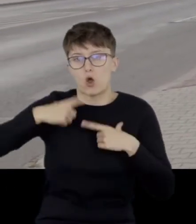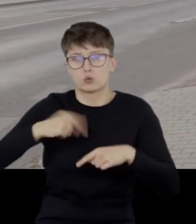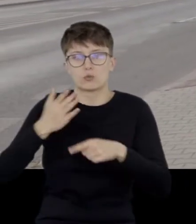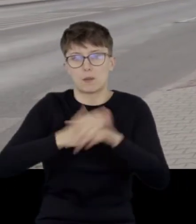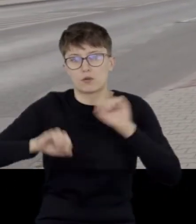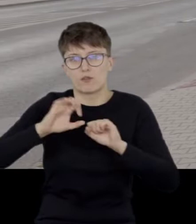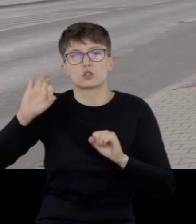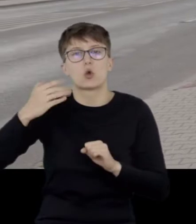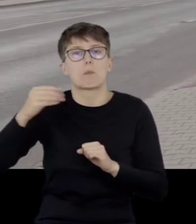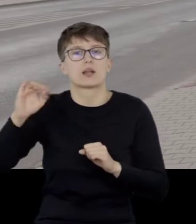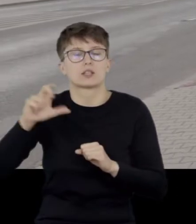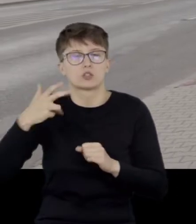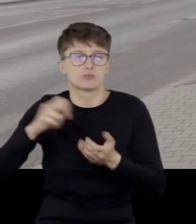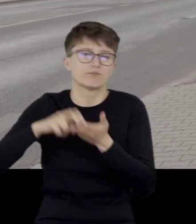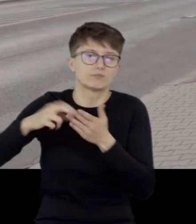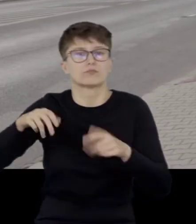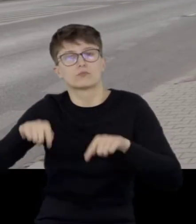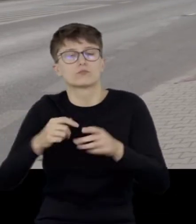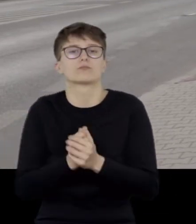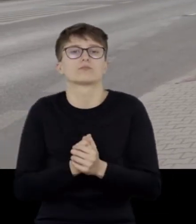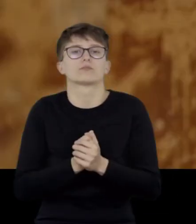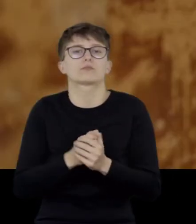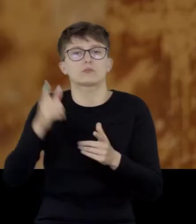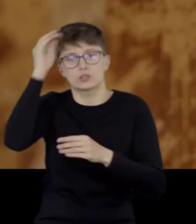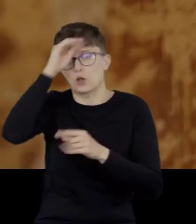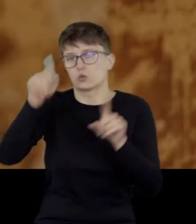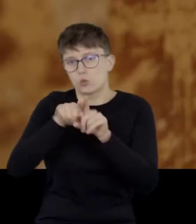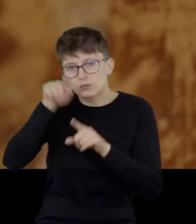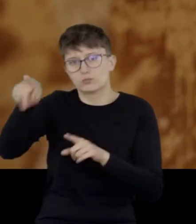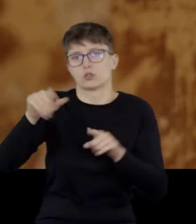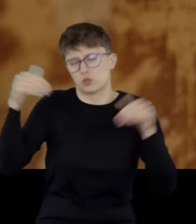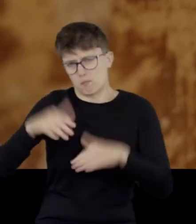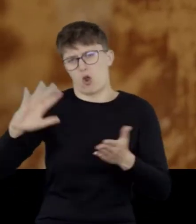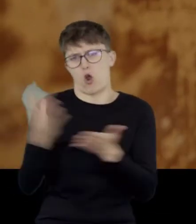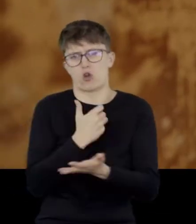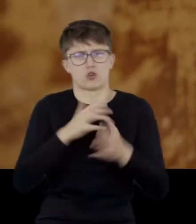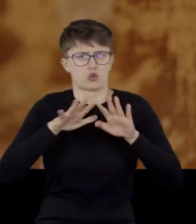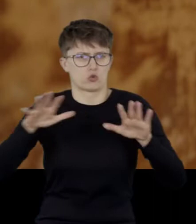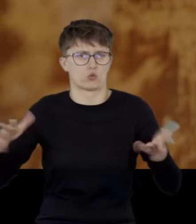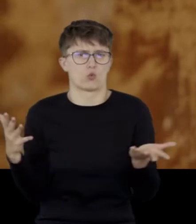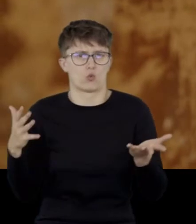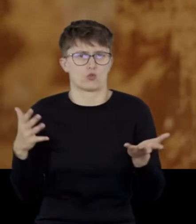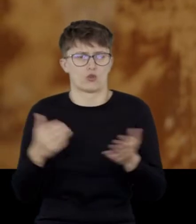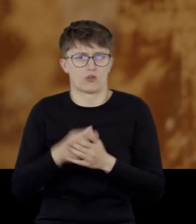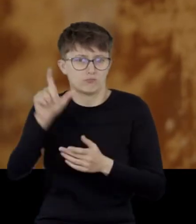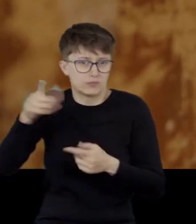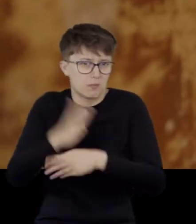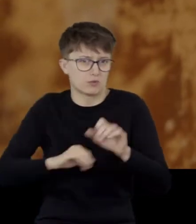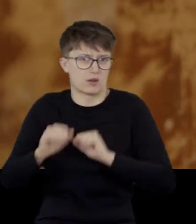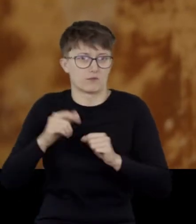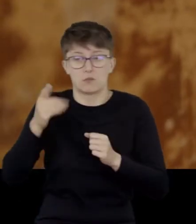osób z niepełnosprawnością somatyczną też nauczyło ich, że mogą dużo